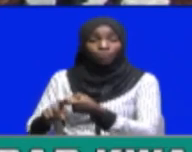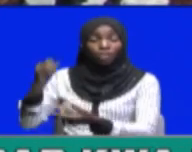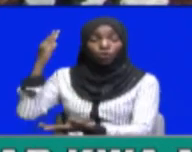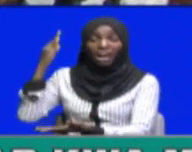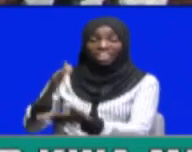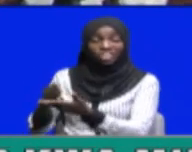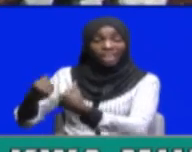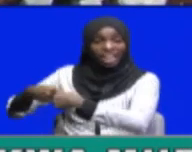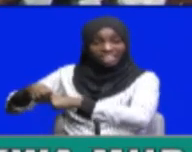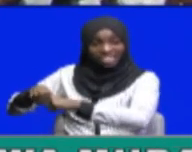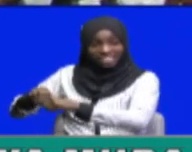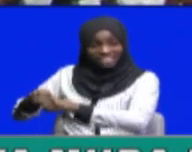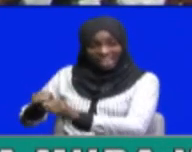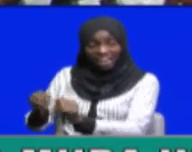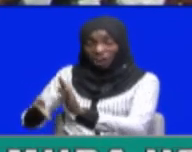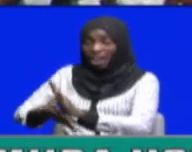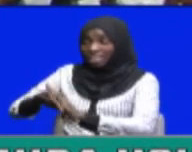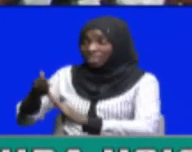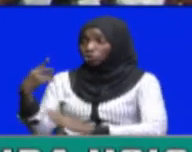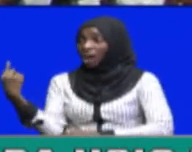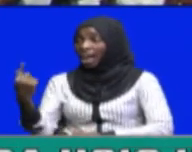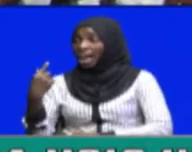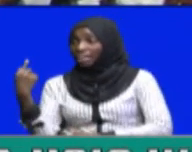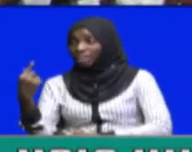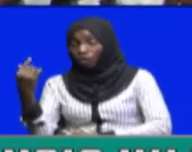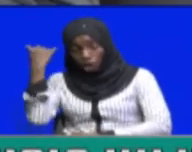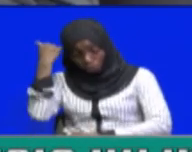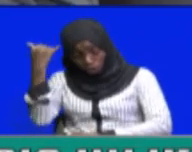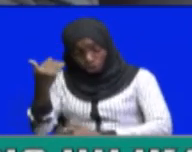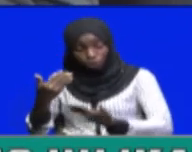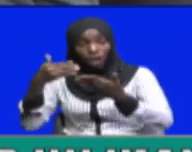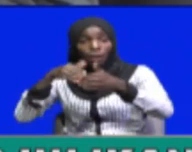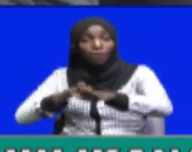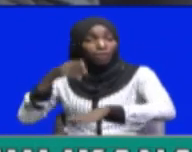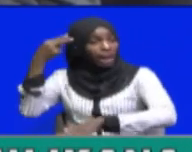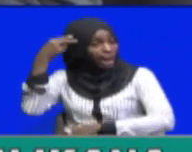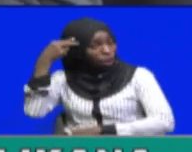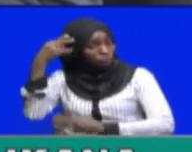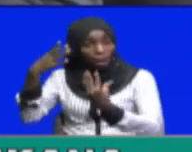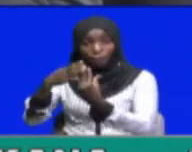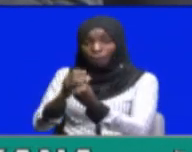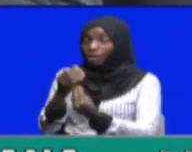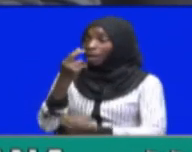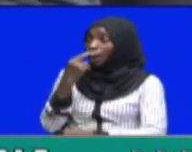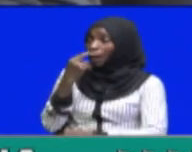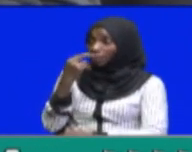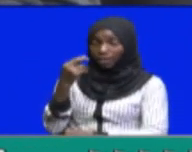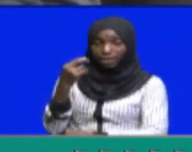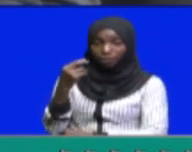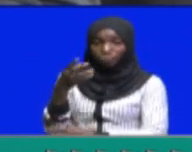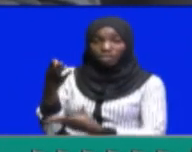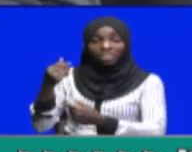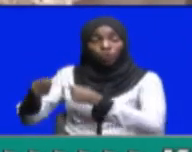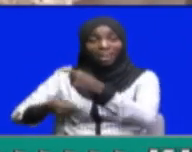kuhakikisha jitihada za waasisi wa taifa hili hayati Mzee Abedi Amani Karume na hayati Julius Kambarage Nyerere za kuleta muungano